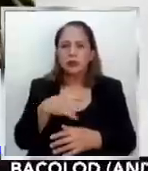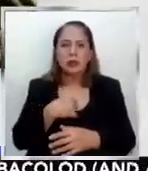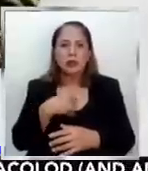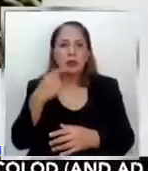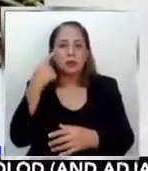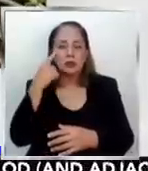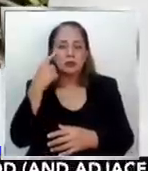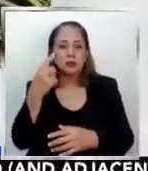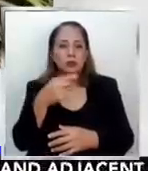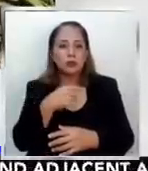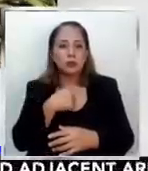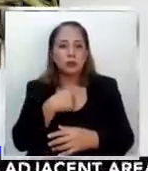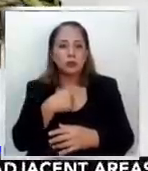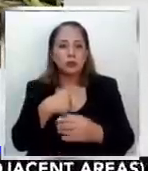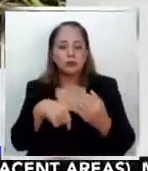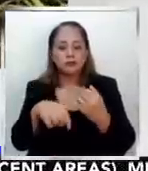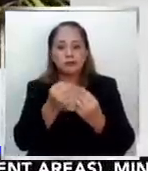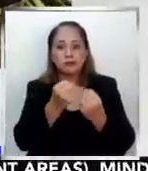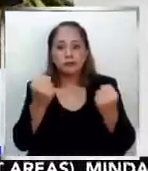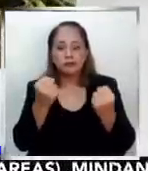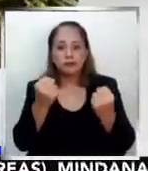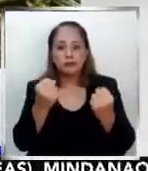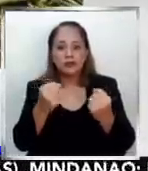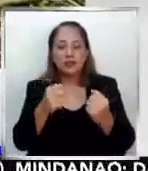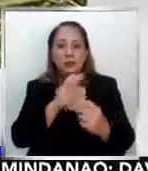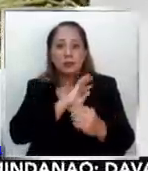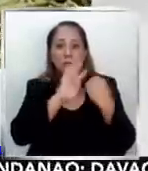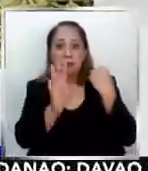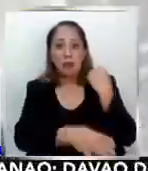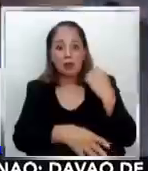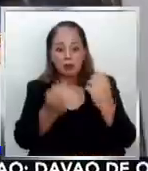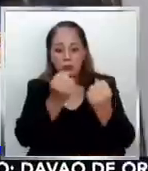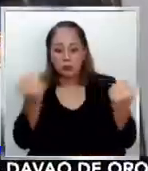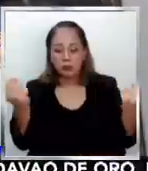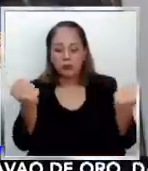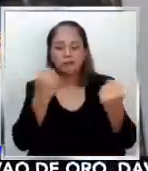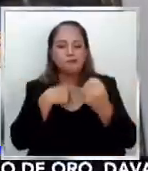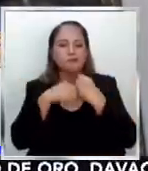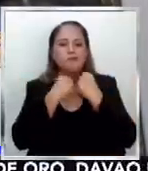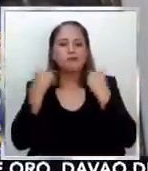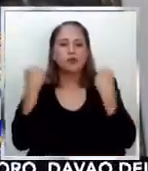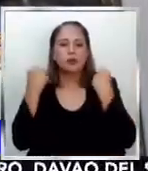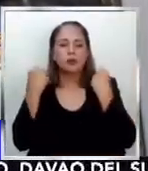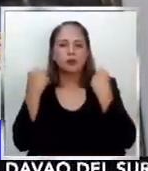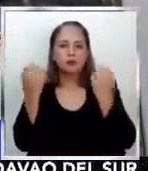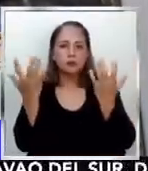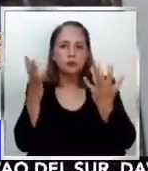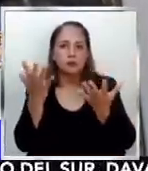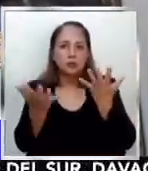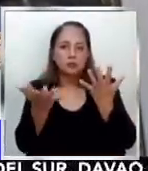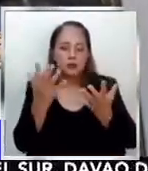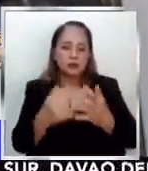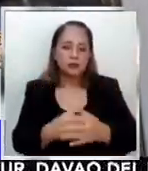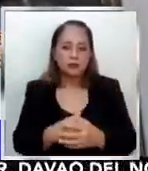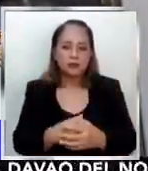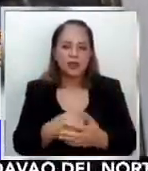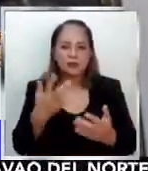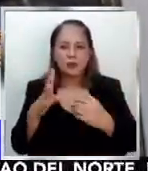ng handbag ng biktima raw ang ginamit na pansakal ng salarin. It's a possible incident of robbery and